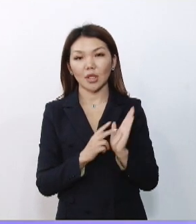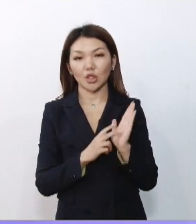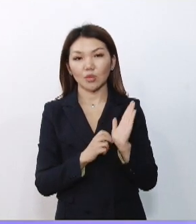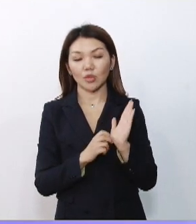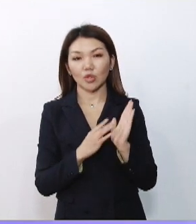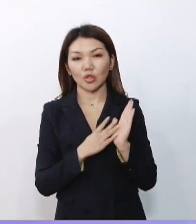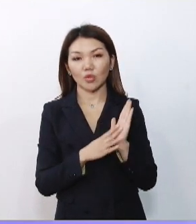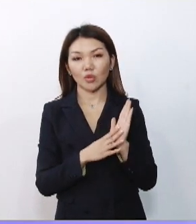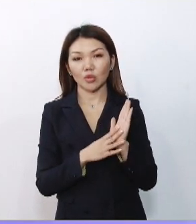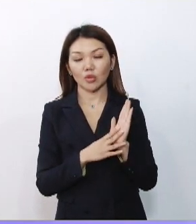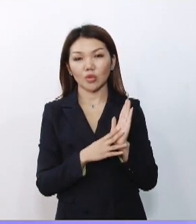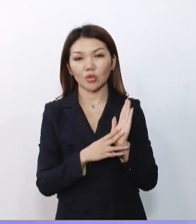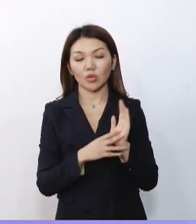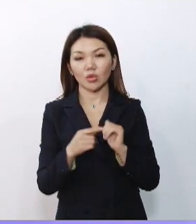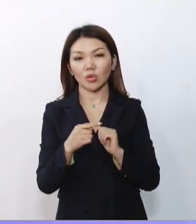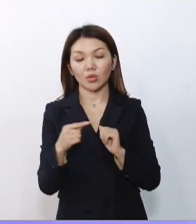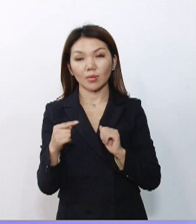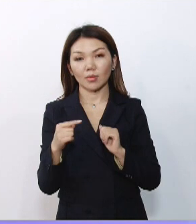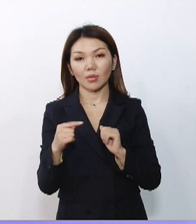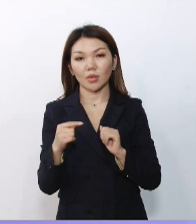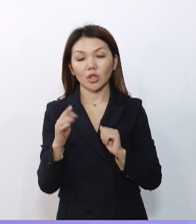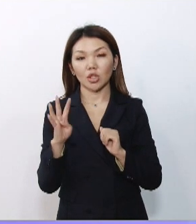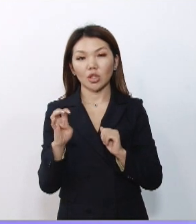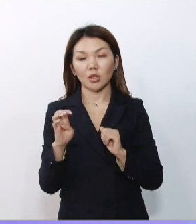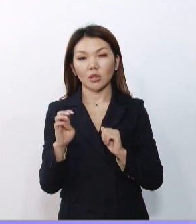790 и 470?